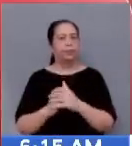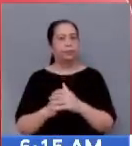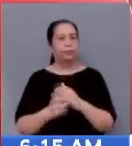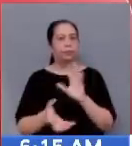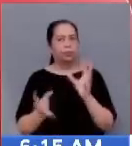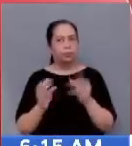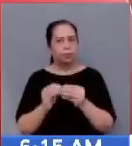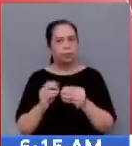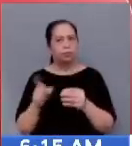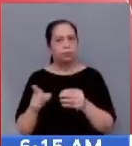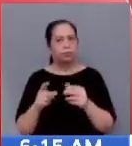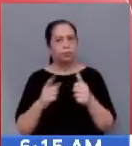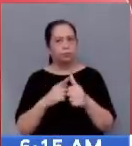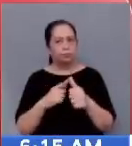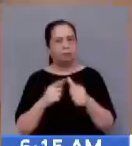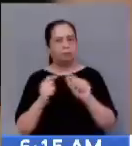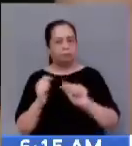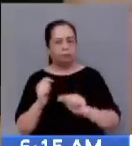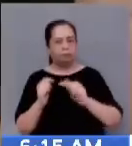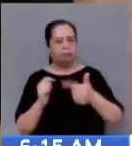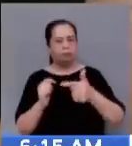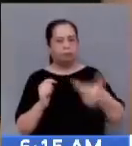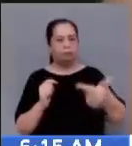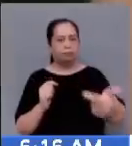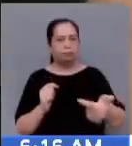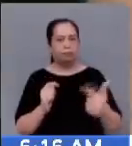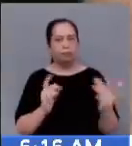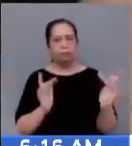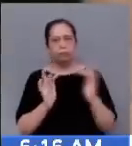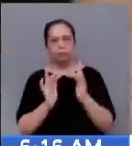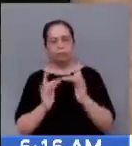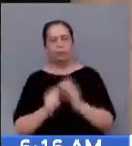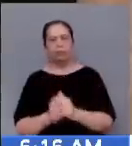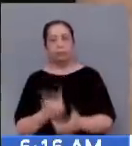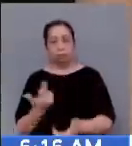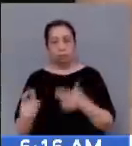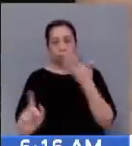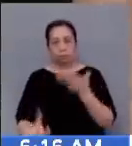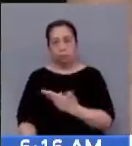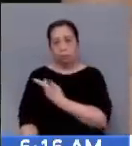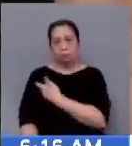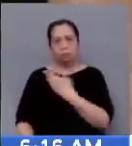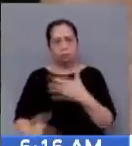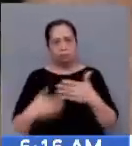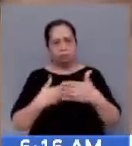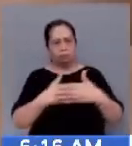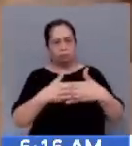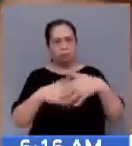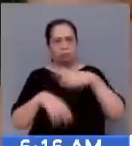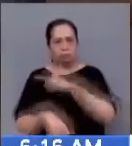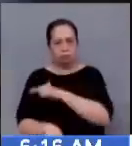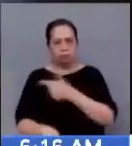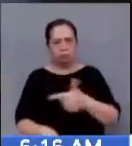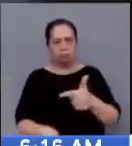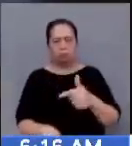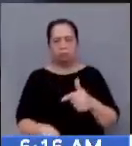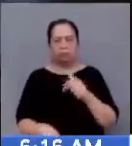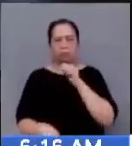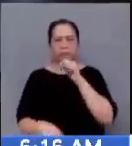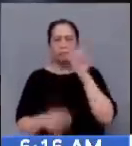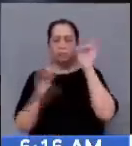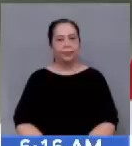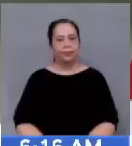first, second and third generation na close contact. Bakunado ang pasyente at mga close contact nito, kaya hindi nalagay sa alanganin ang